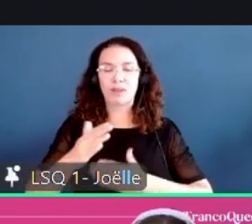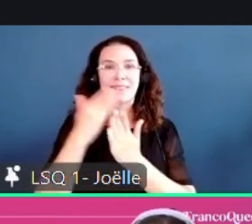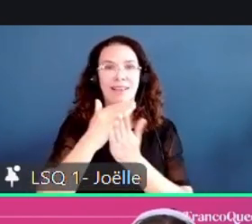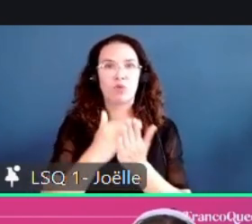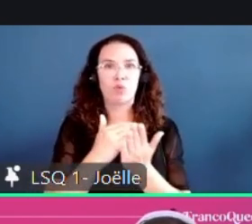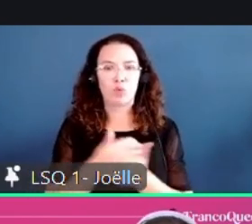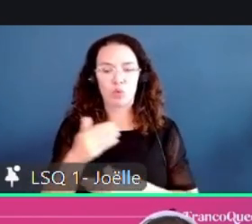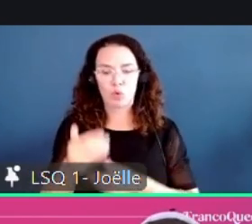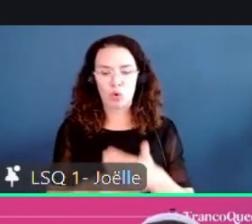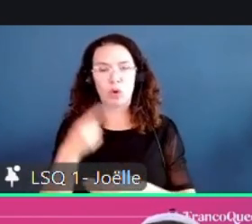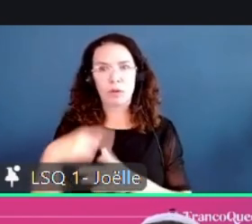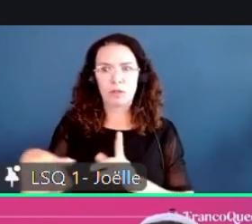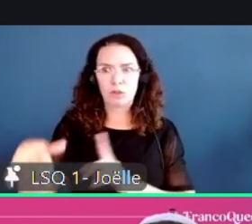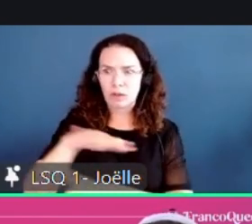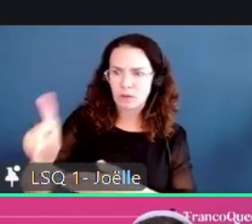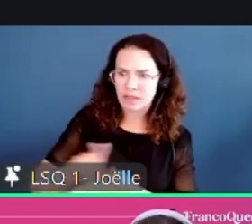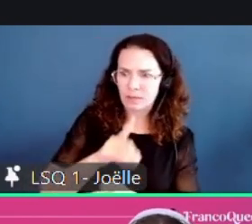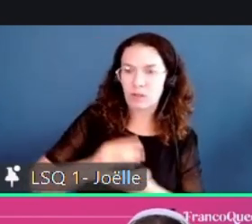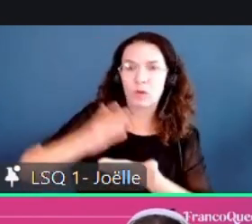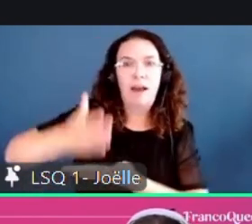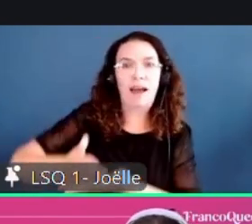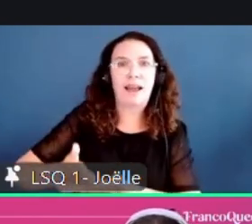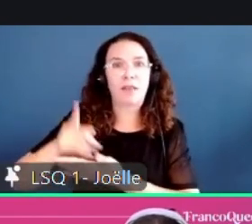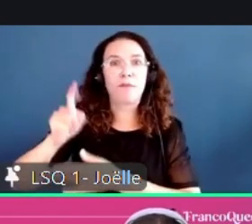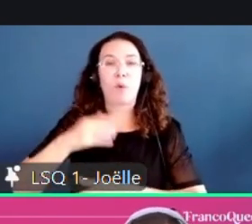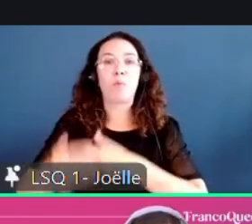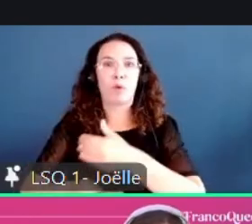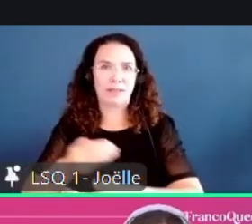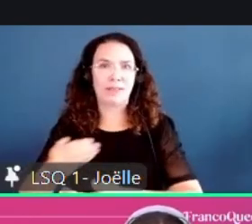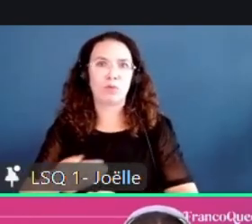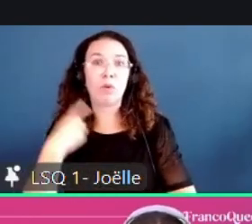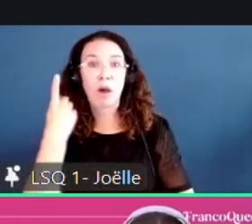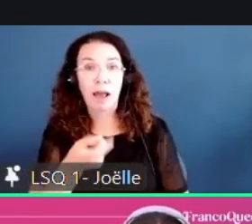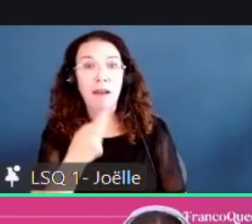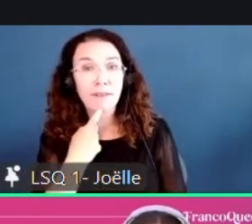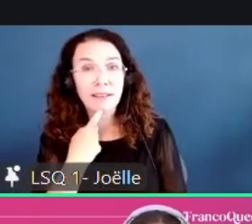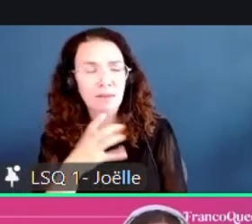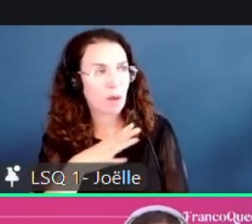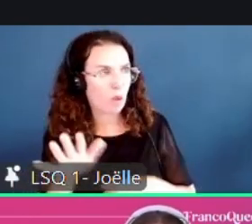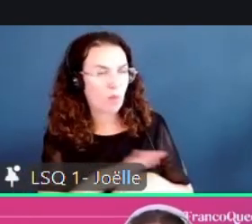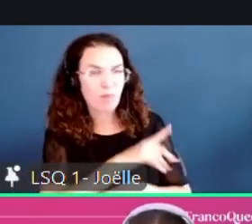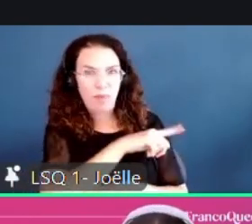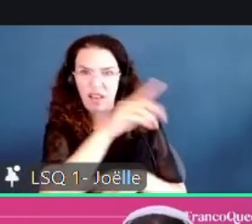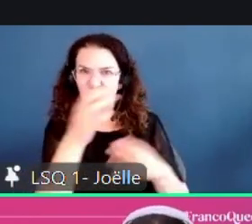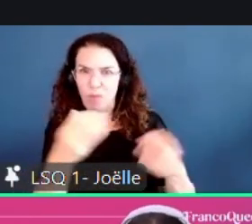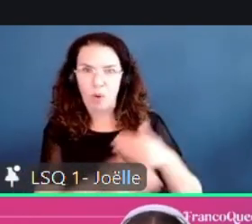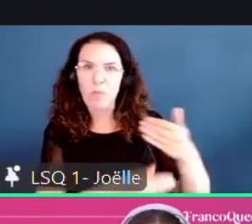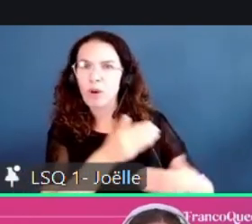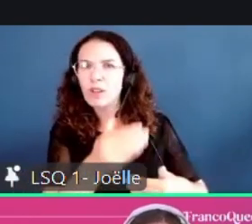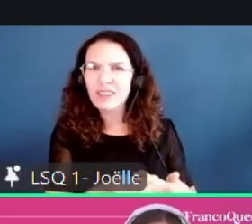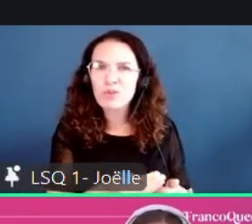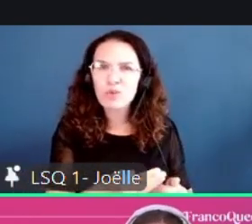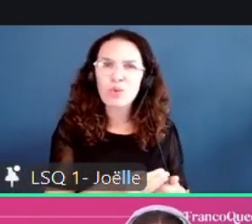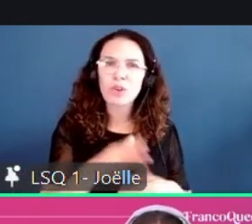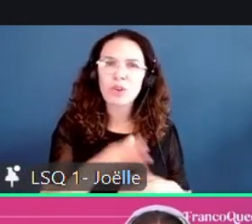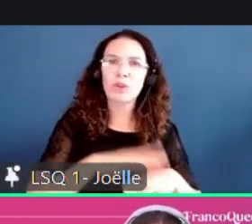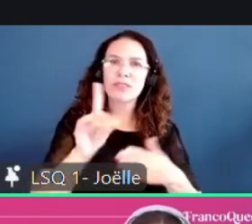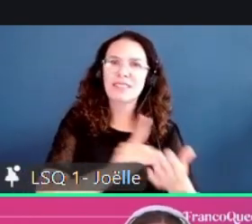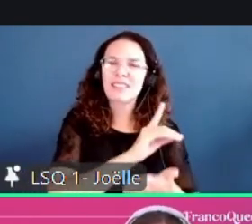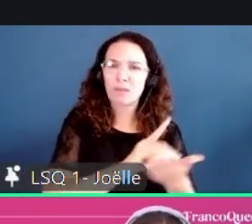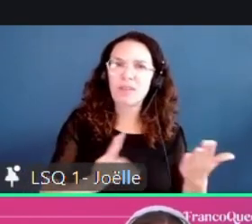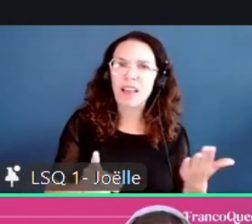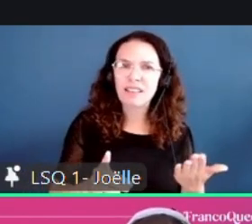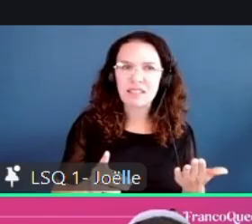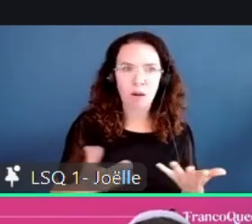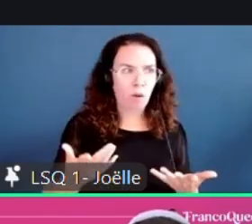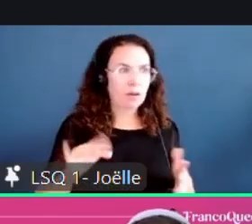interrompre des situations de discrimination. Ça semble assez évident, mais beaucoup d'endroits n'ont pas de procédure pour ça. Le personnel ne se